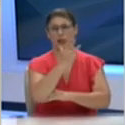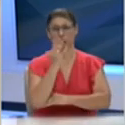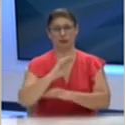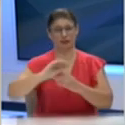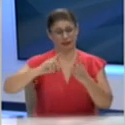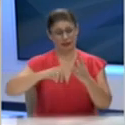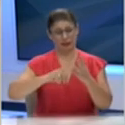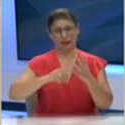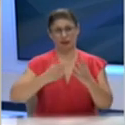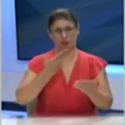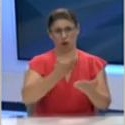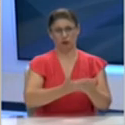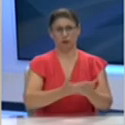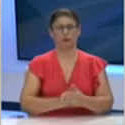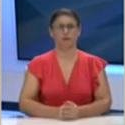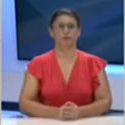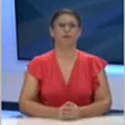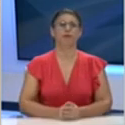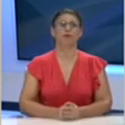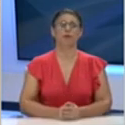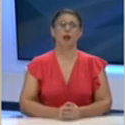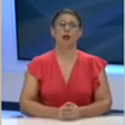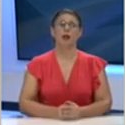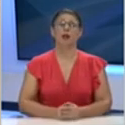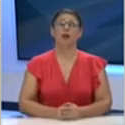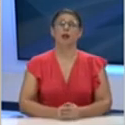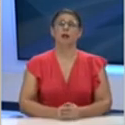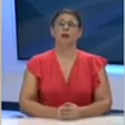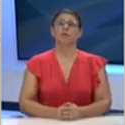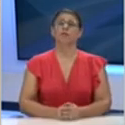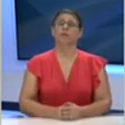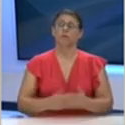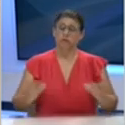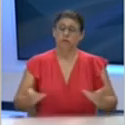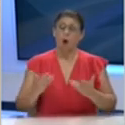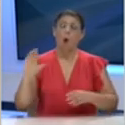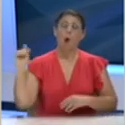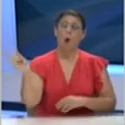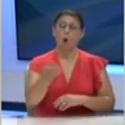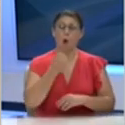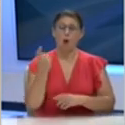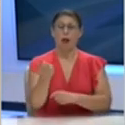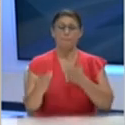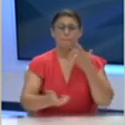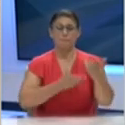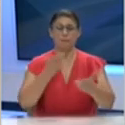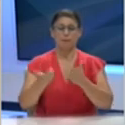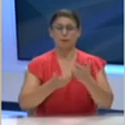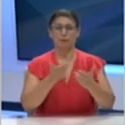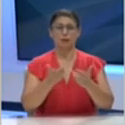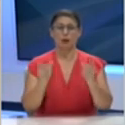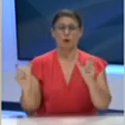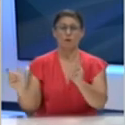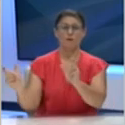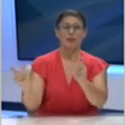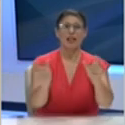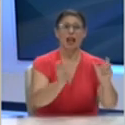πρόταση. Να ενεργοποιήσετε όλα τα πυροφυλάκια της χώρας, τα οποία είναι